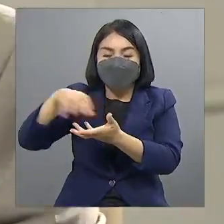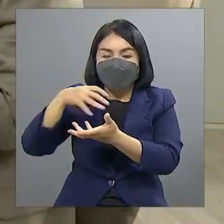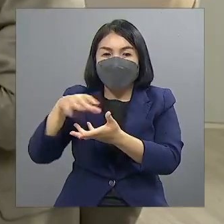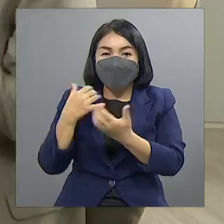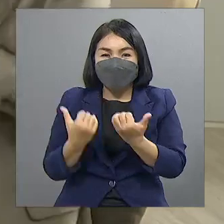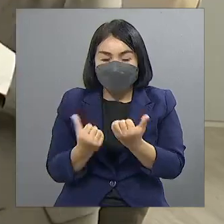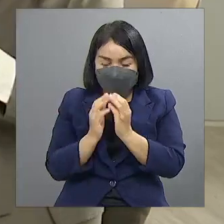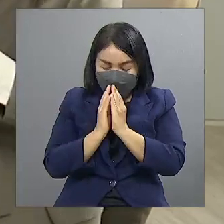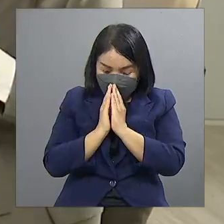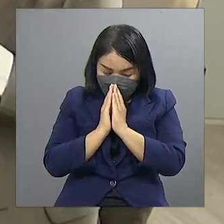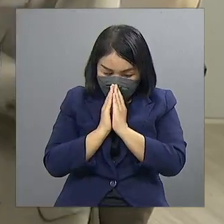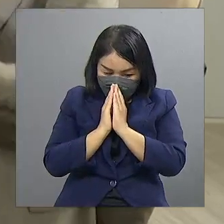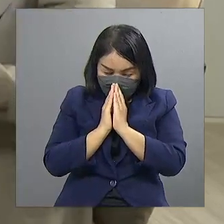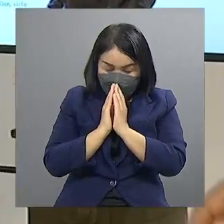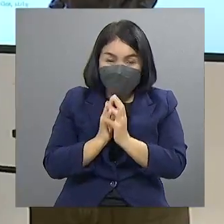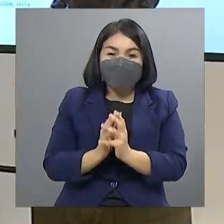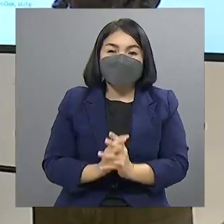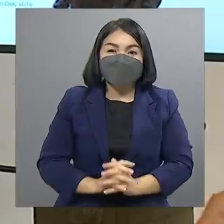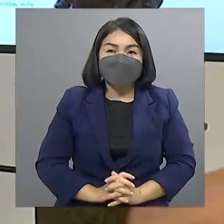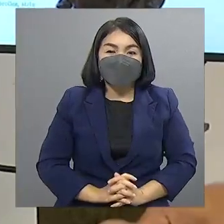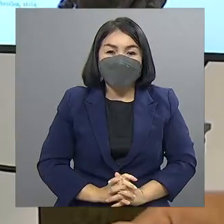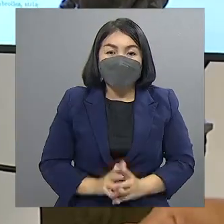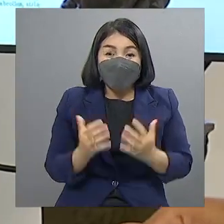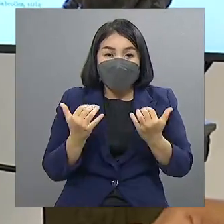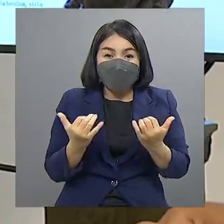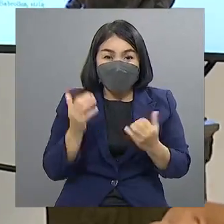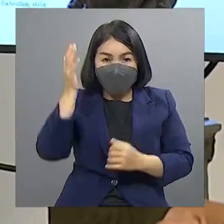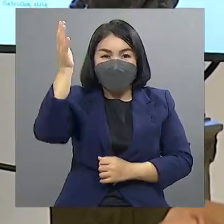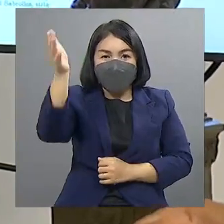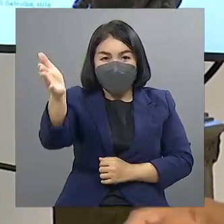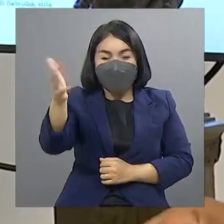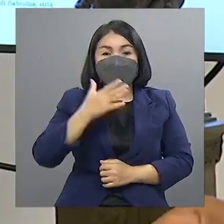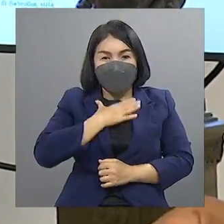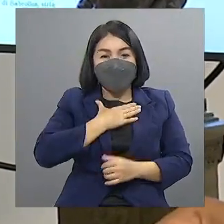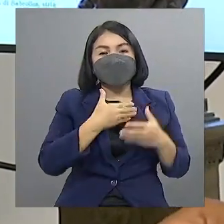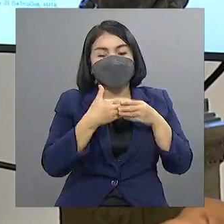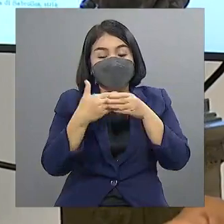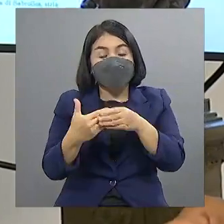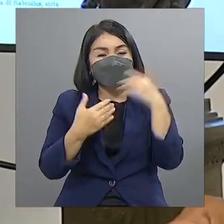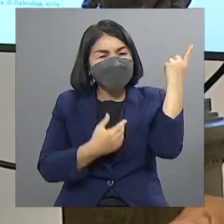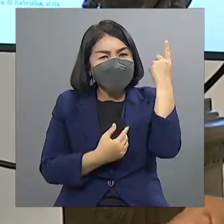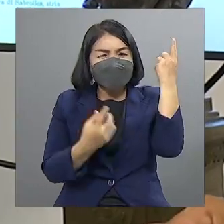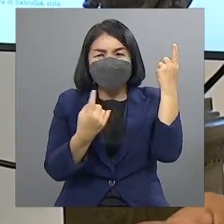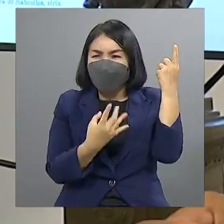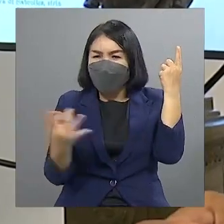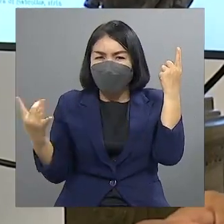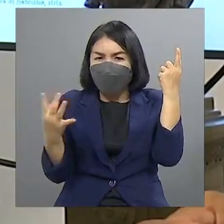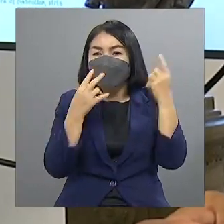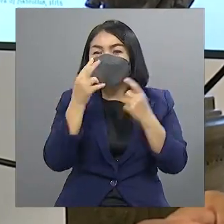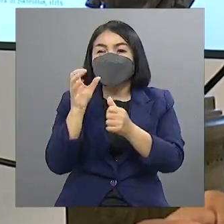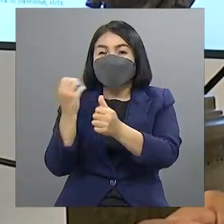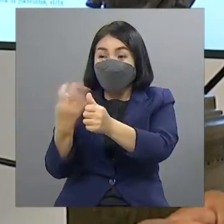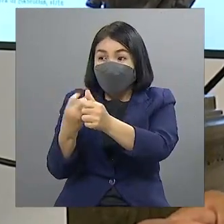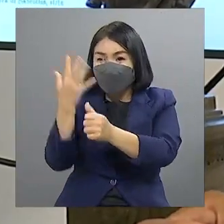จารย์ครับ ขอบคุณครับ และสำหรับต่อจากนี้ผมจะพาคุณผู้ชมไปเที่ยวที่ไหนบ้างและแต่ละที่ที่อาจารย์แนะนำมานั้นจะสวยงาม